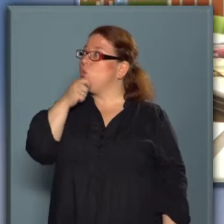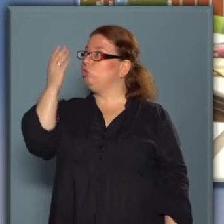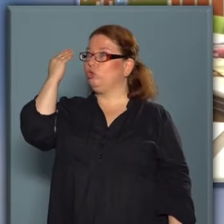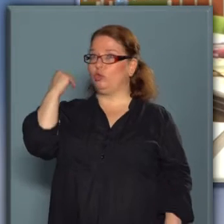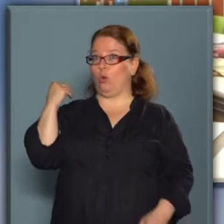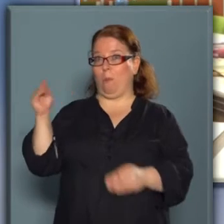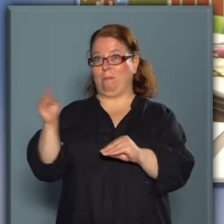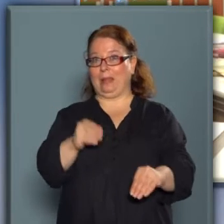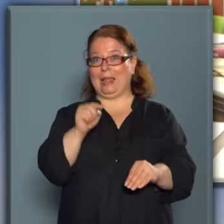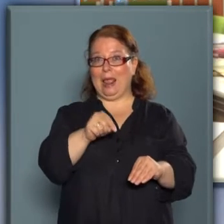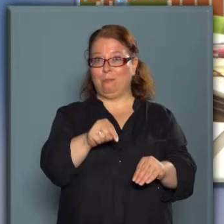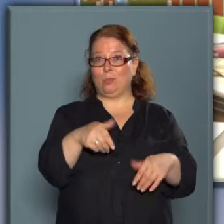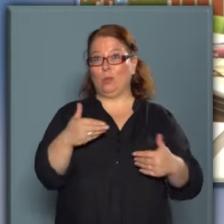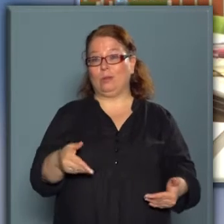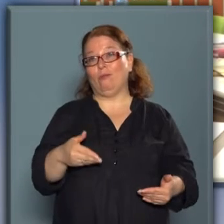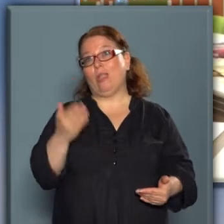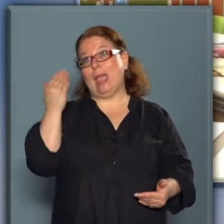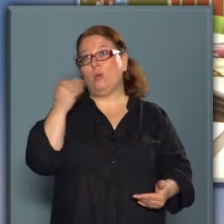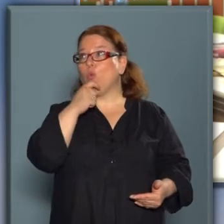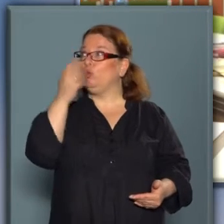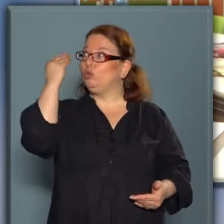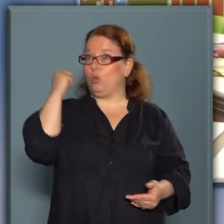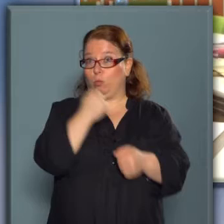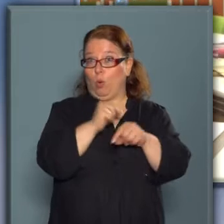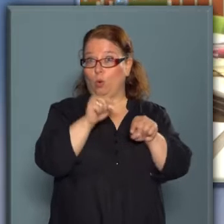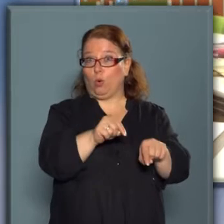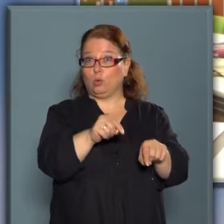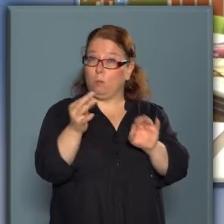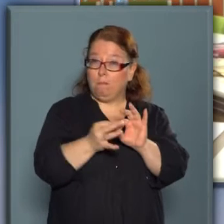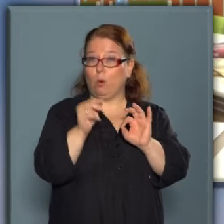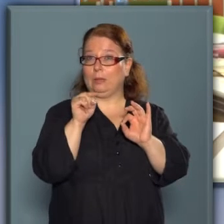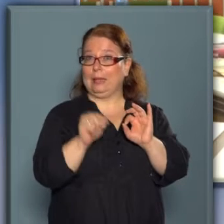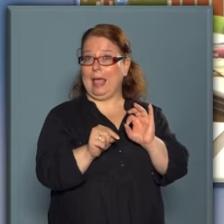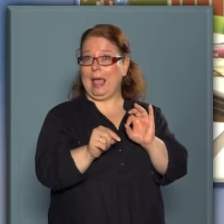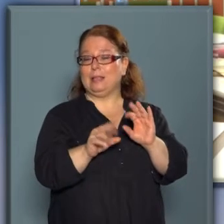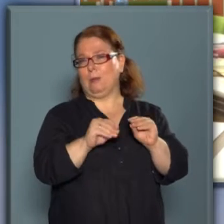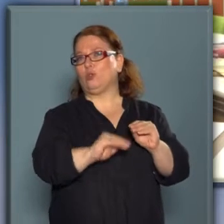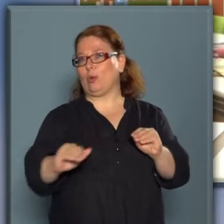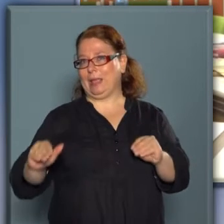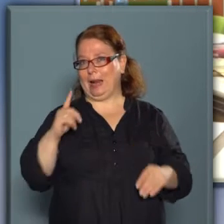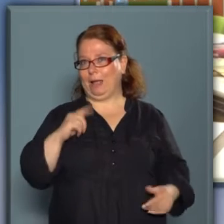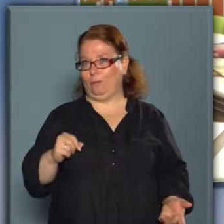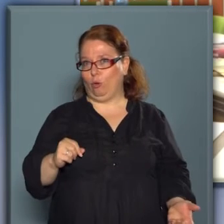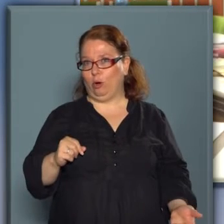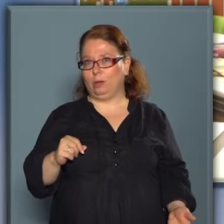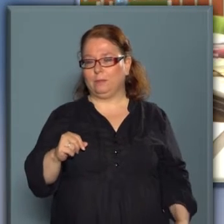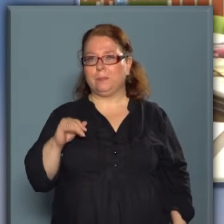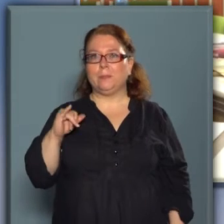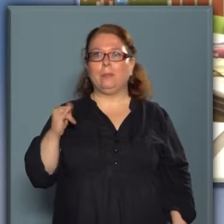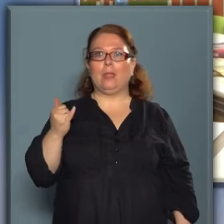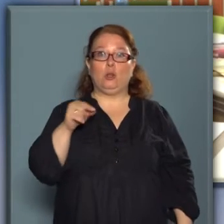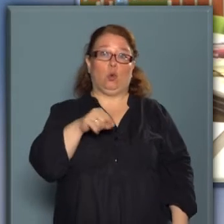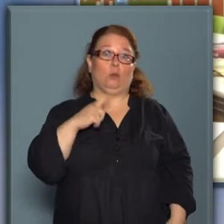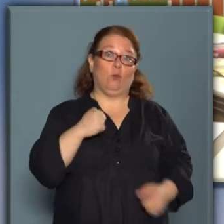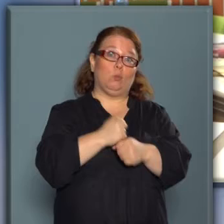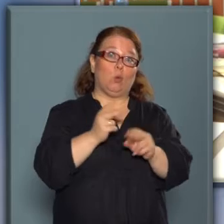ősöm betelepült, vagy az egyik ősöm dolgozott, mert ugye sok gyerekesek voltak, és